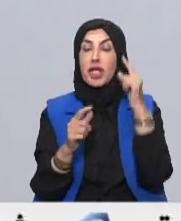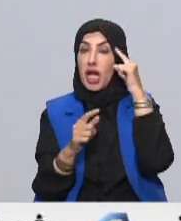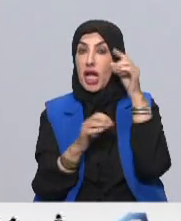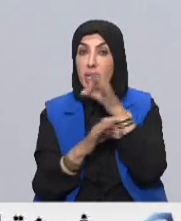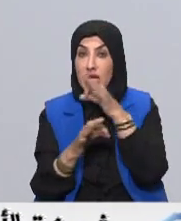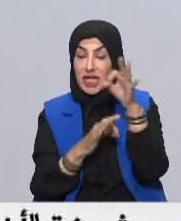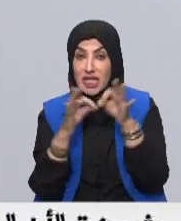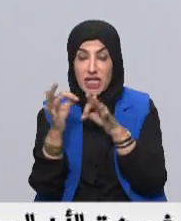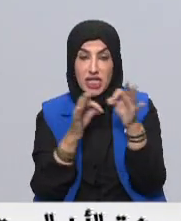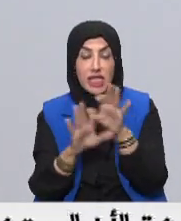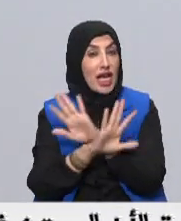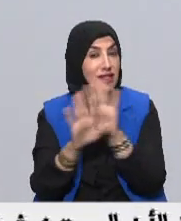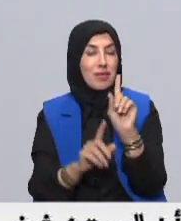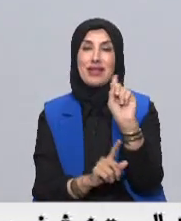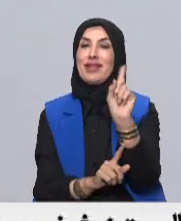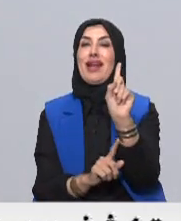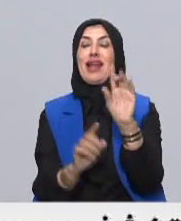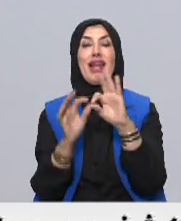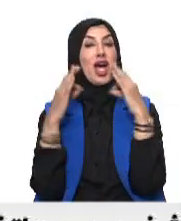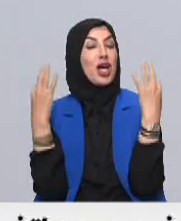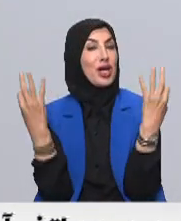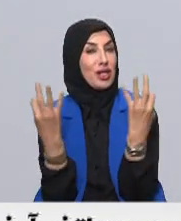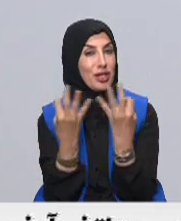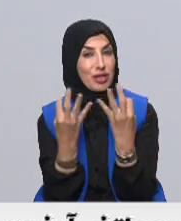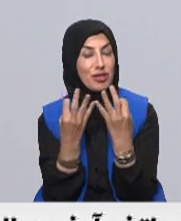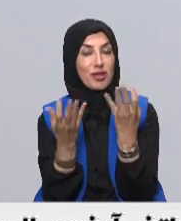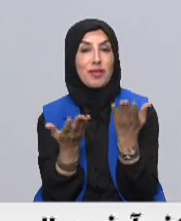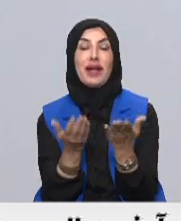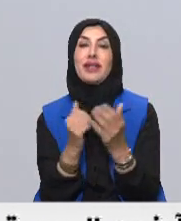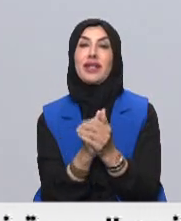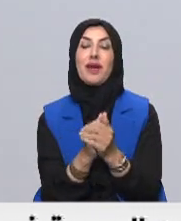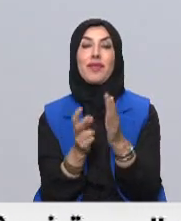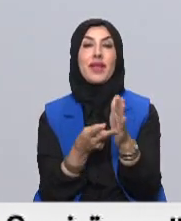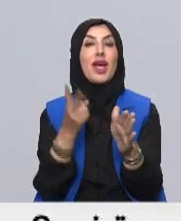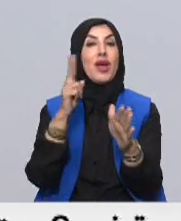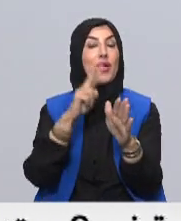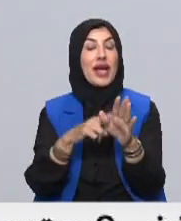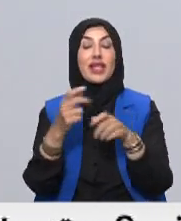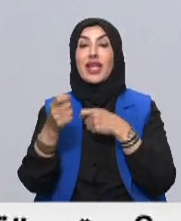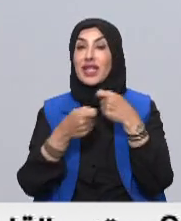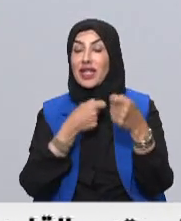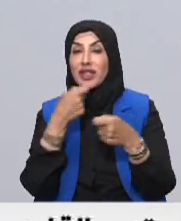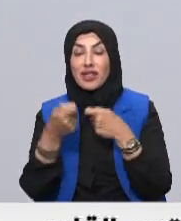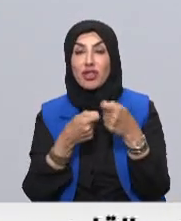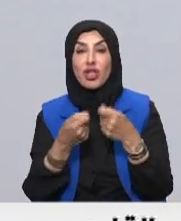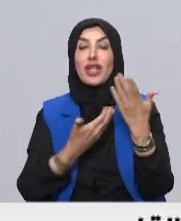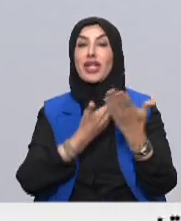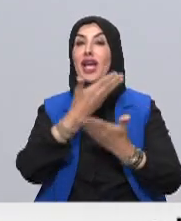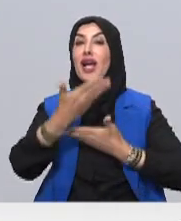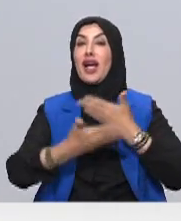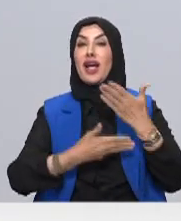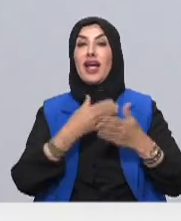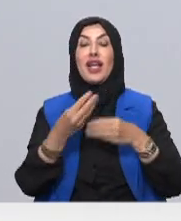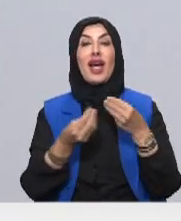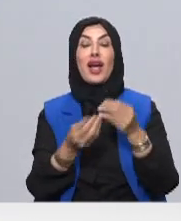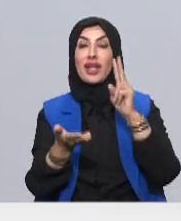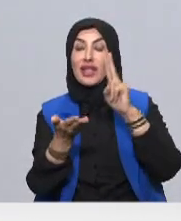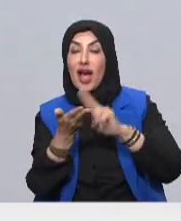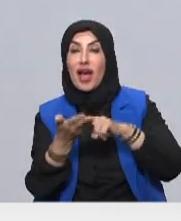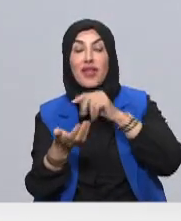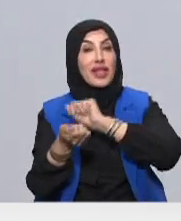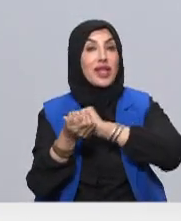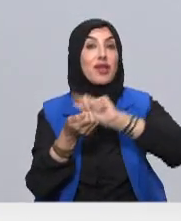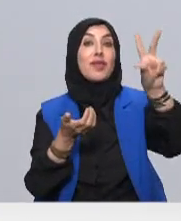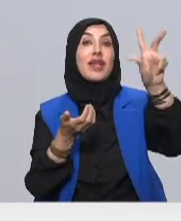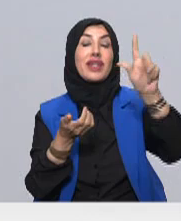فيها اجتماعيه مثل مسس ديكسن فيها التجاريه فيها علاقاتنا مع البريد يعني كان